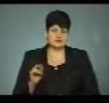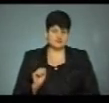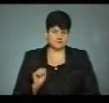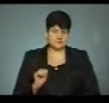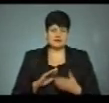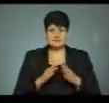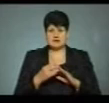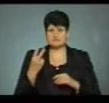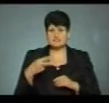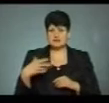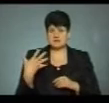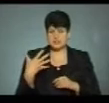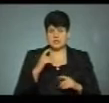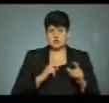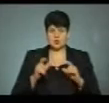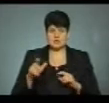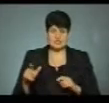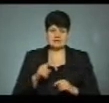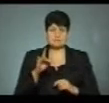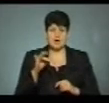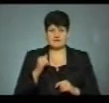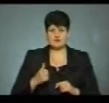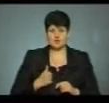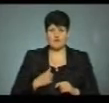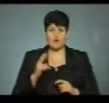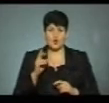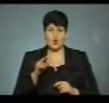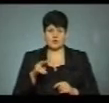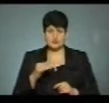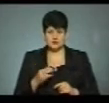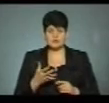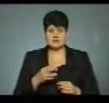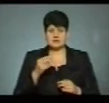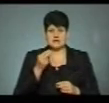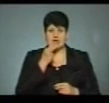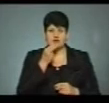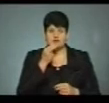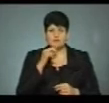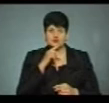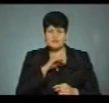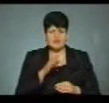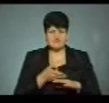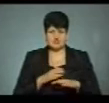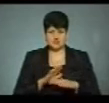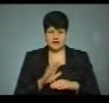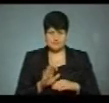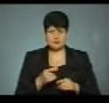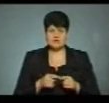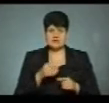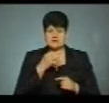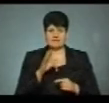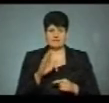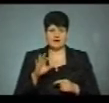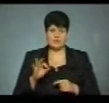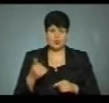Стан 25 студентів з Бараського військового коледжу, які зараз в лікарні з харчовим отруєнням, неважкий. Про це нам повідомив виконувач